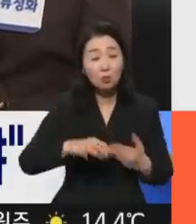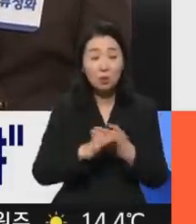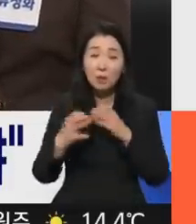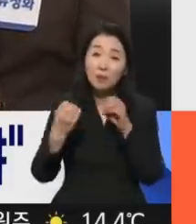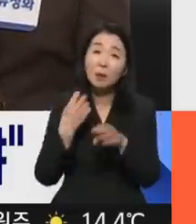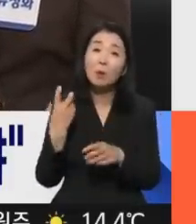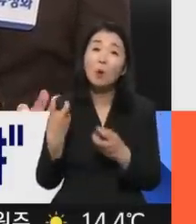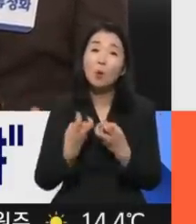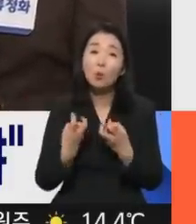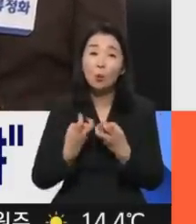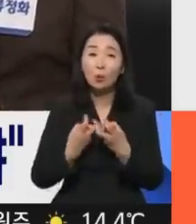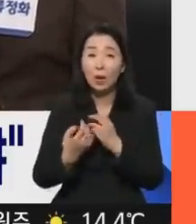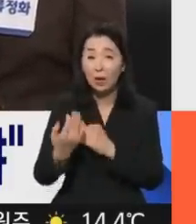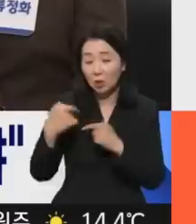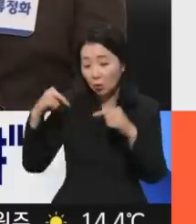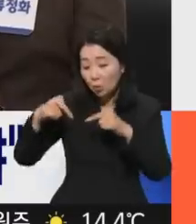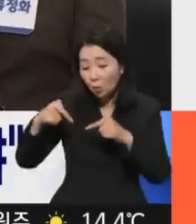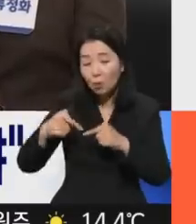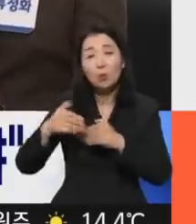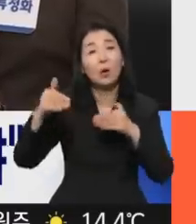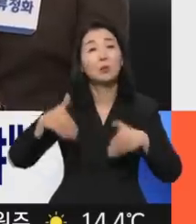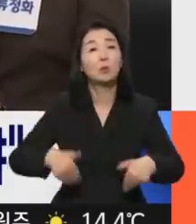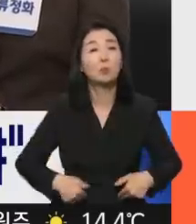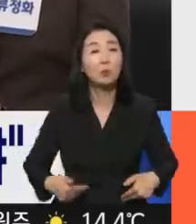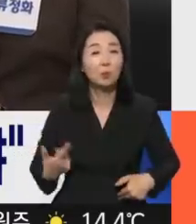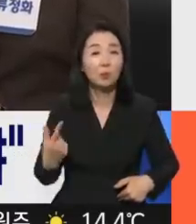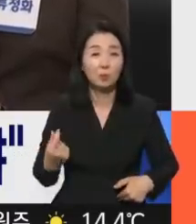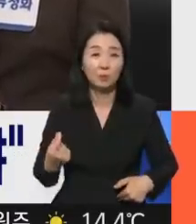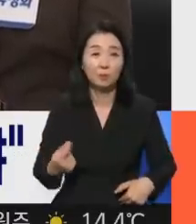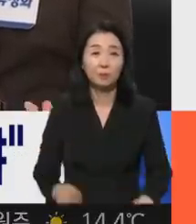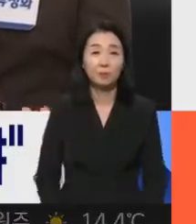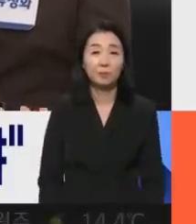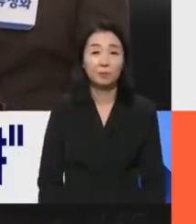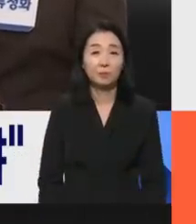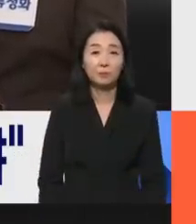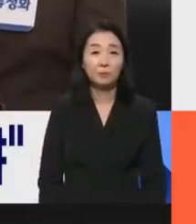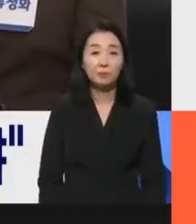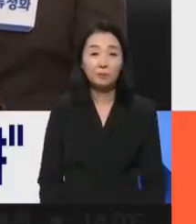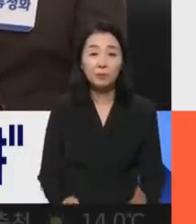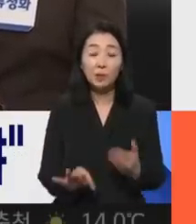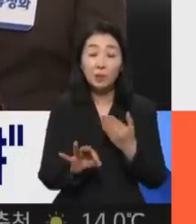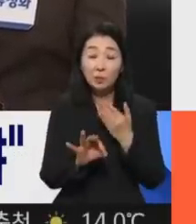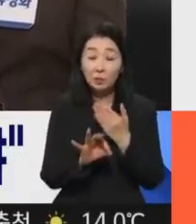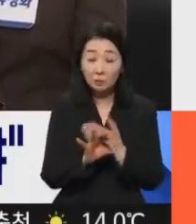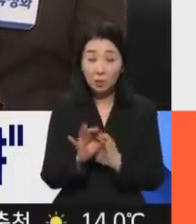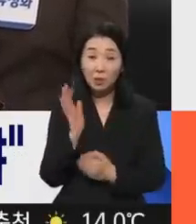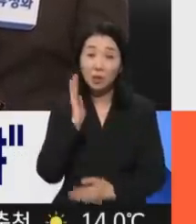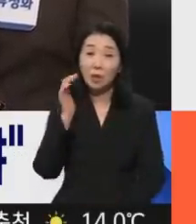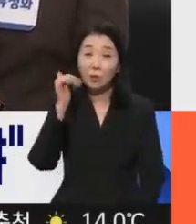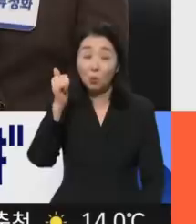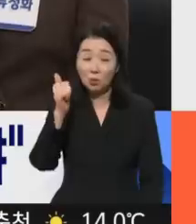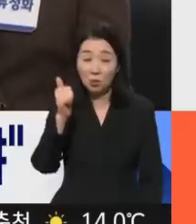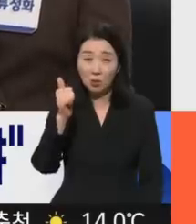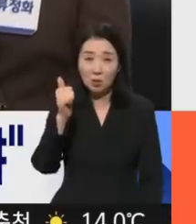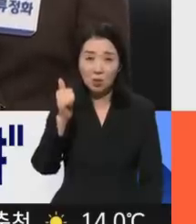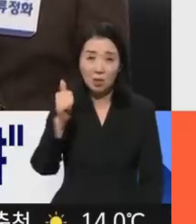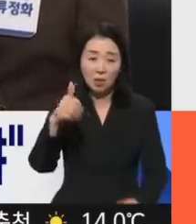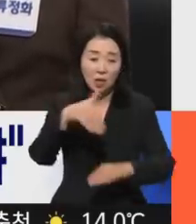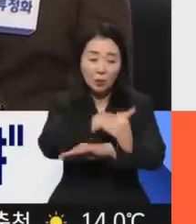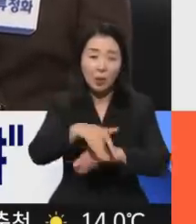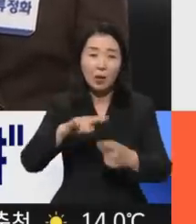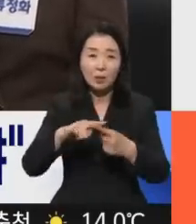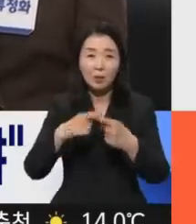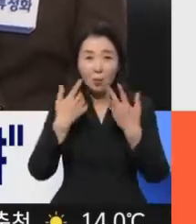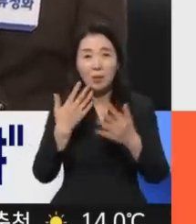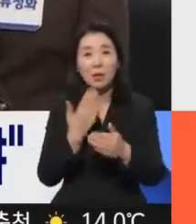대답할까 하는 이런 사전 조율 과정도 조금 필요하다면서 좀 더 세련되게 대통령의 전국 구상을 알 수 있는데